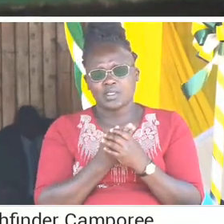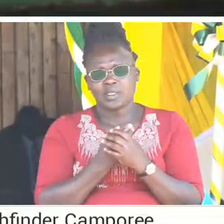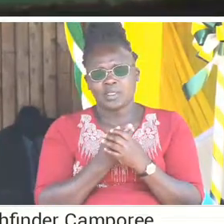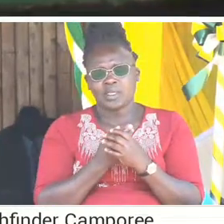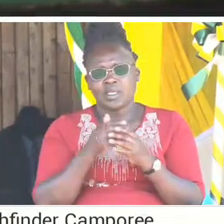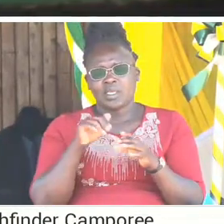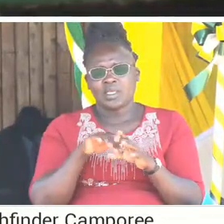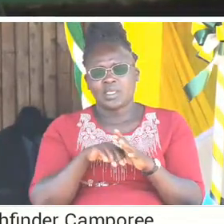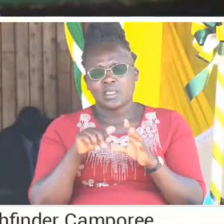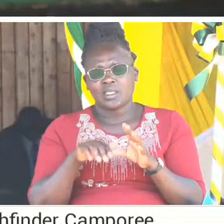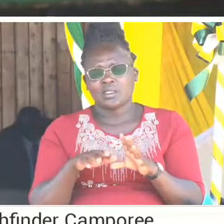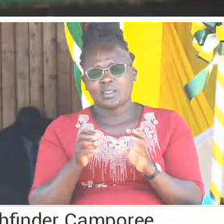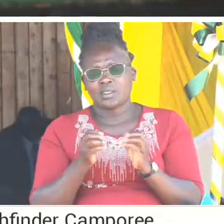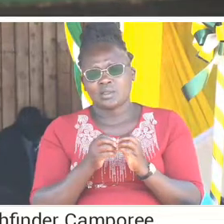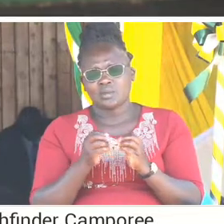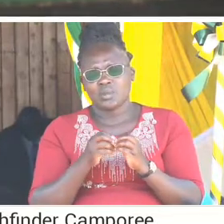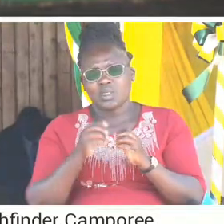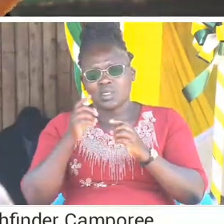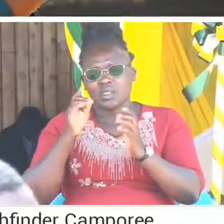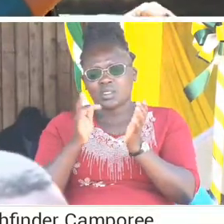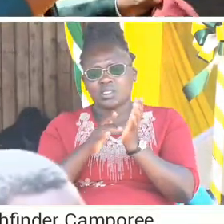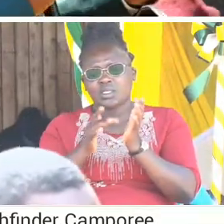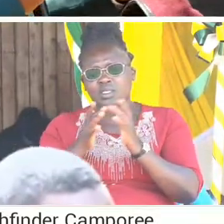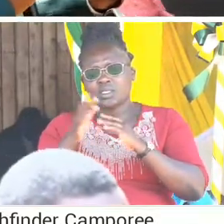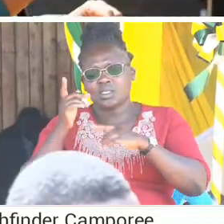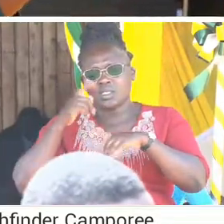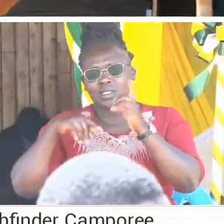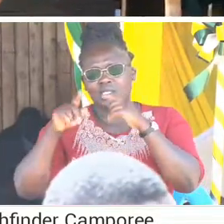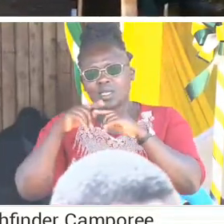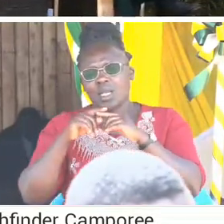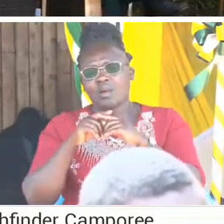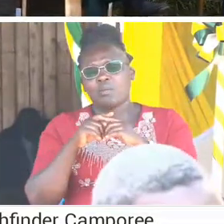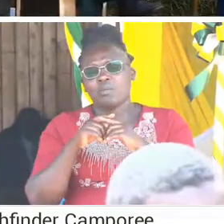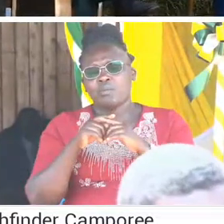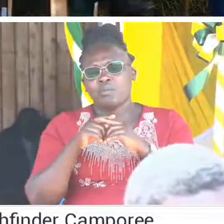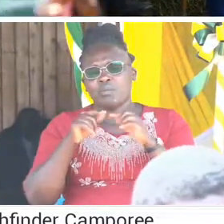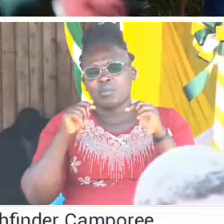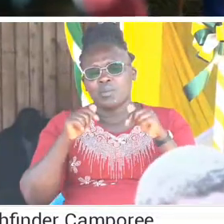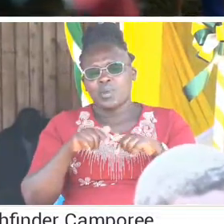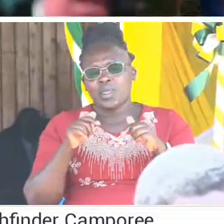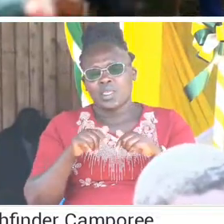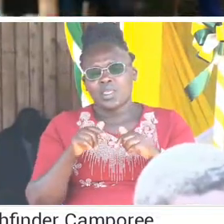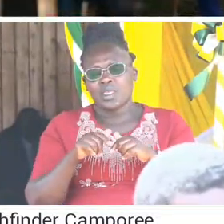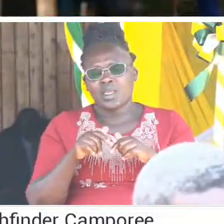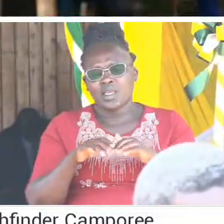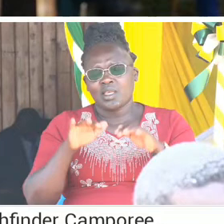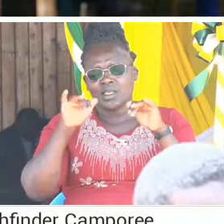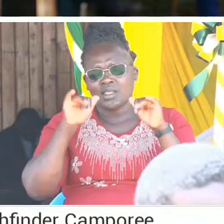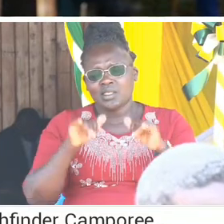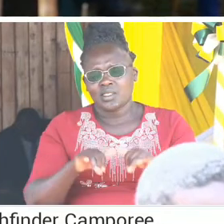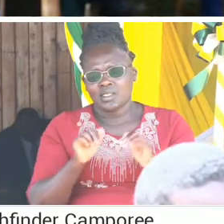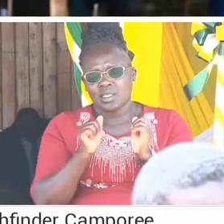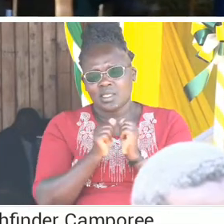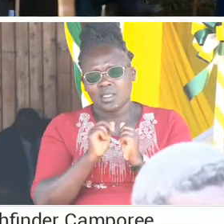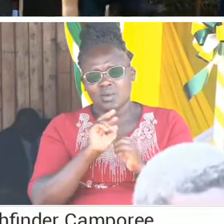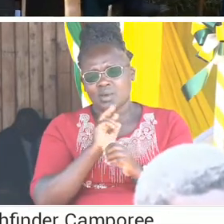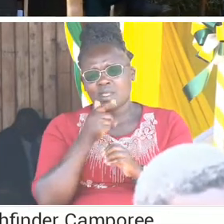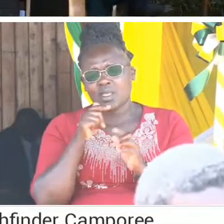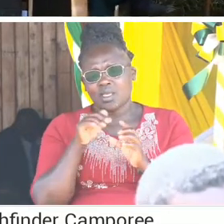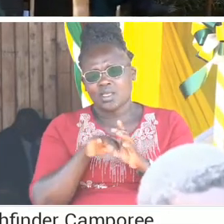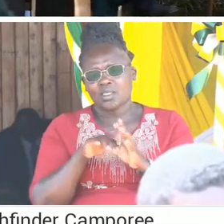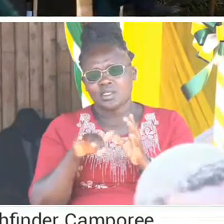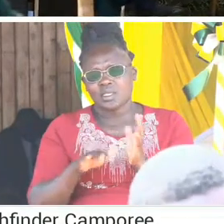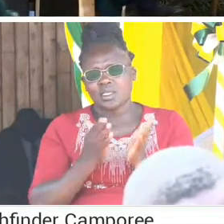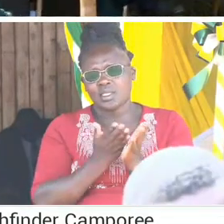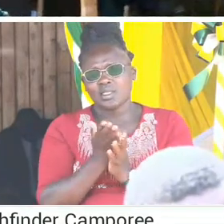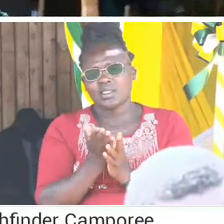ujihudhurishe mahali hapa. Ninatamani Yesu ukaonekane katikati yetu. Dumisha utulivu kwenye ibada hii. Na kusii